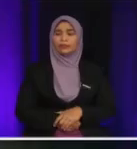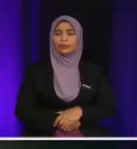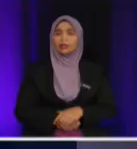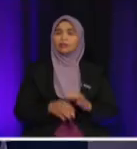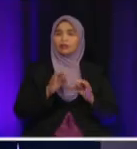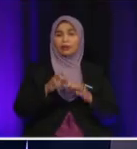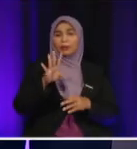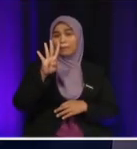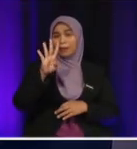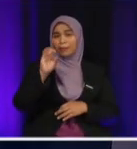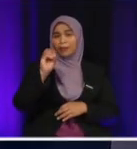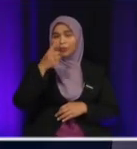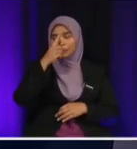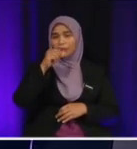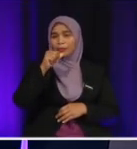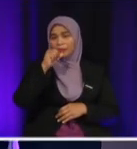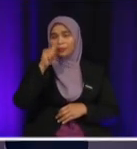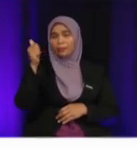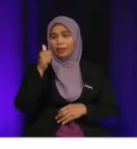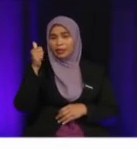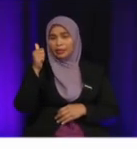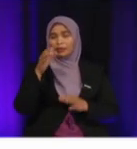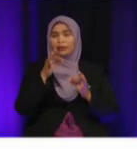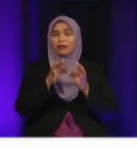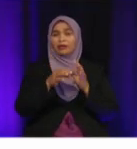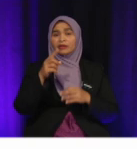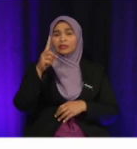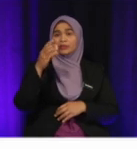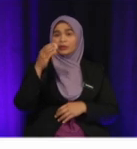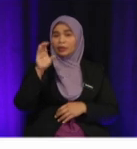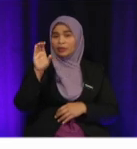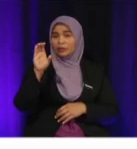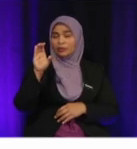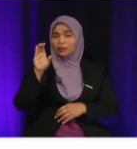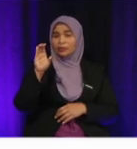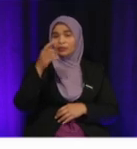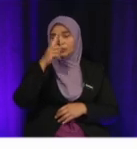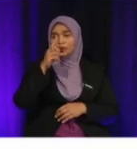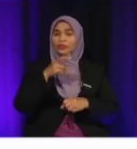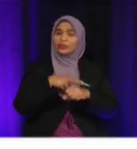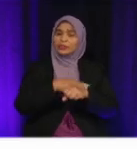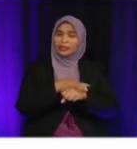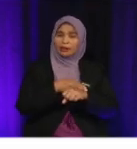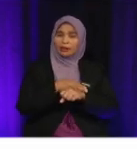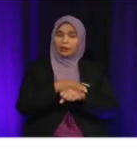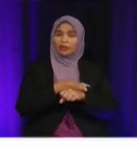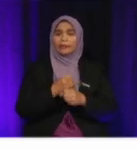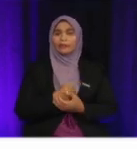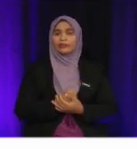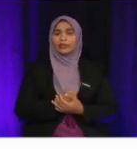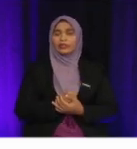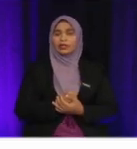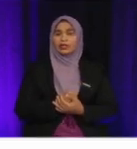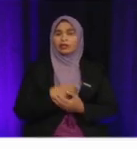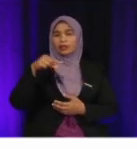sebatan ialah untuk minum arak. Kalau 100 sebatan ialah untuk orang yang melakukan zina yang belum berkahwin. Jadi hukuman Qazaf